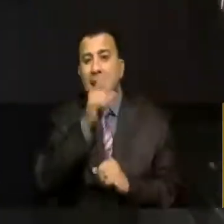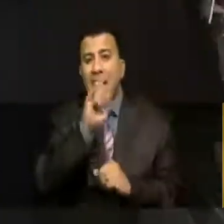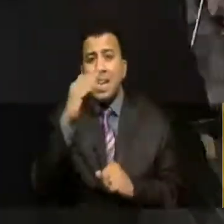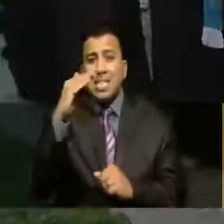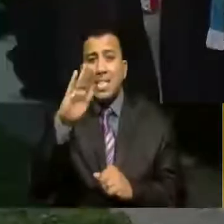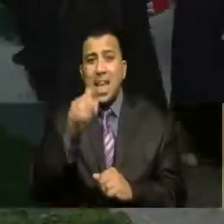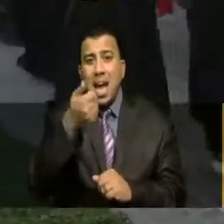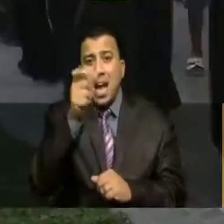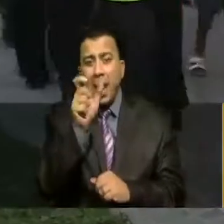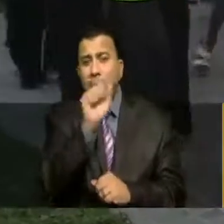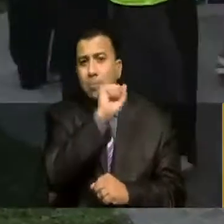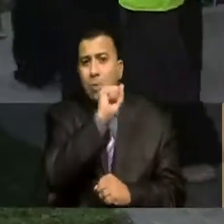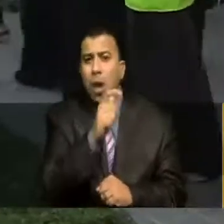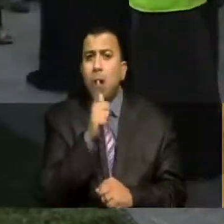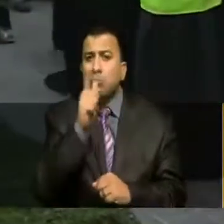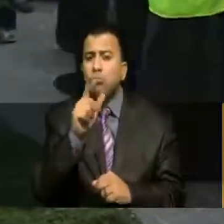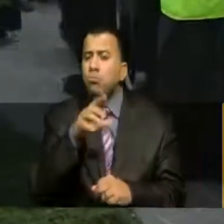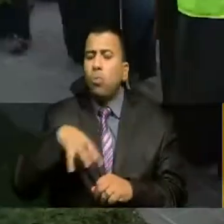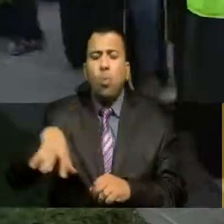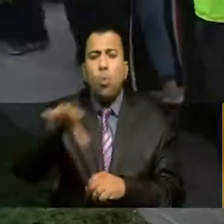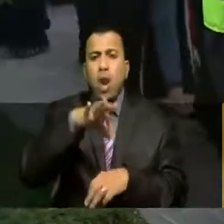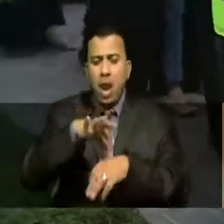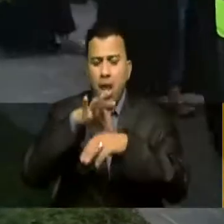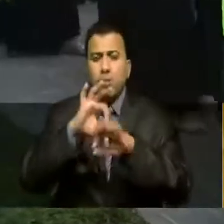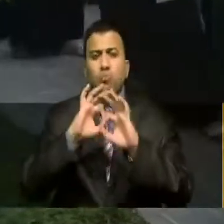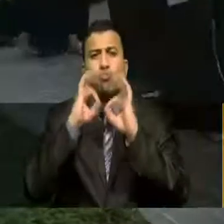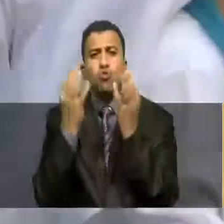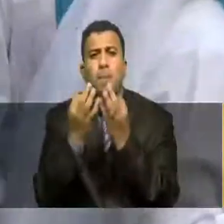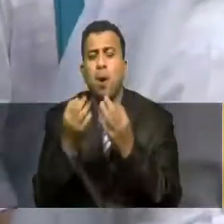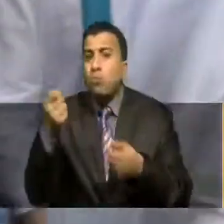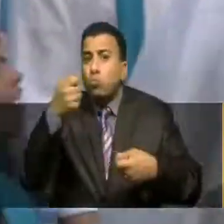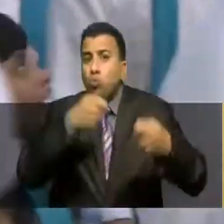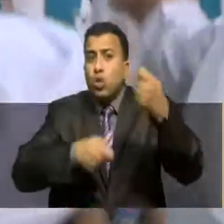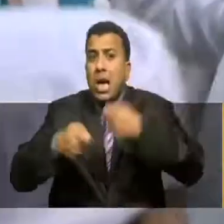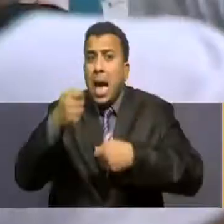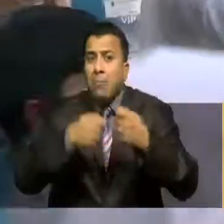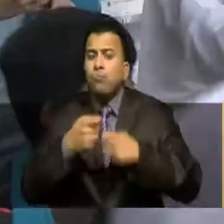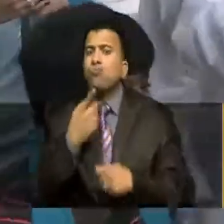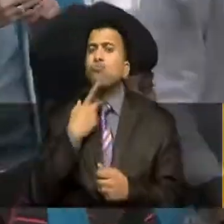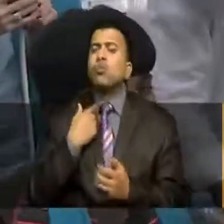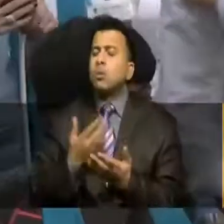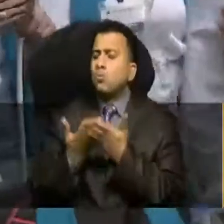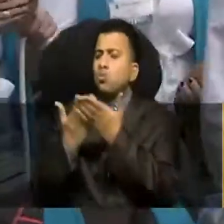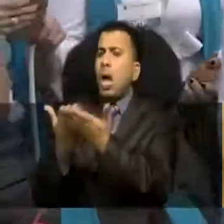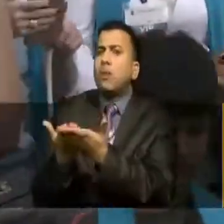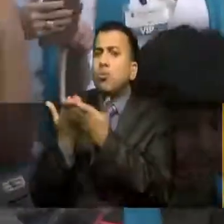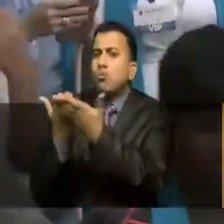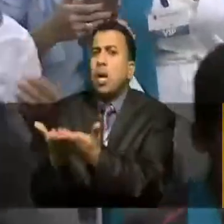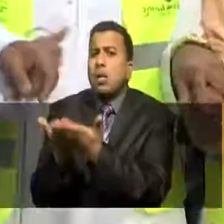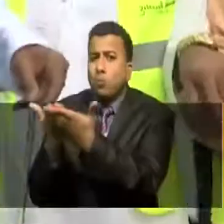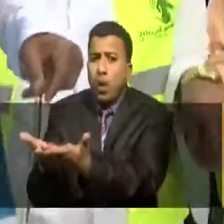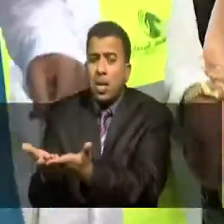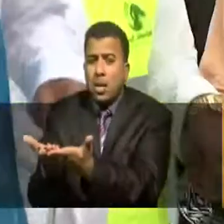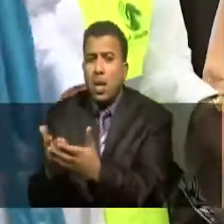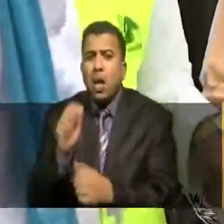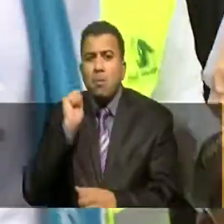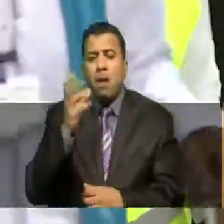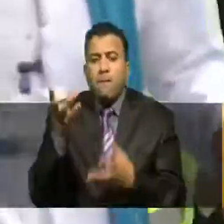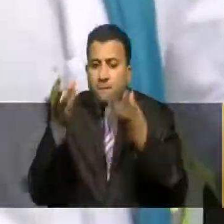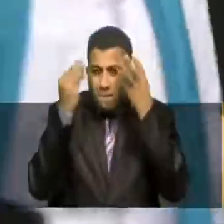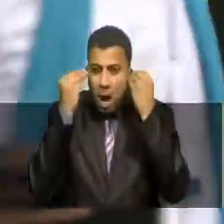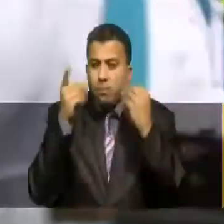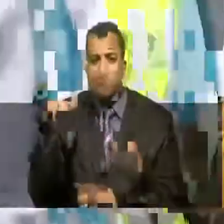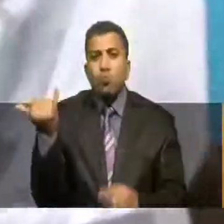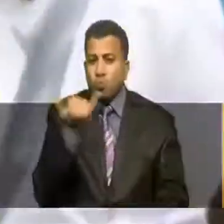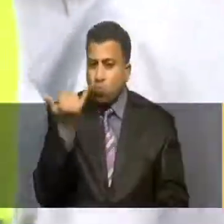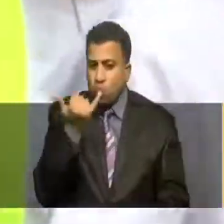التواصل مع كافة فئات المجتمع والمساهمة في توفير احتياجاتهم ومساعدتهم وتفهم